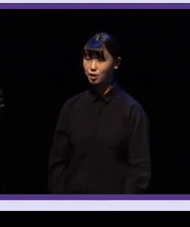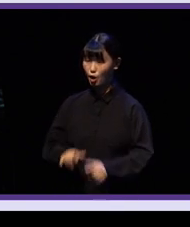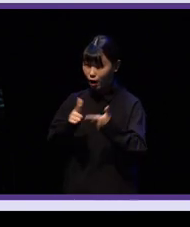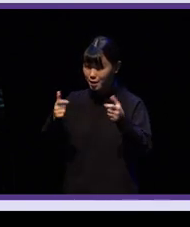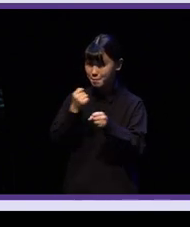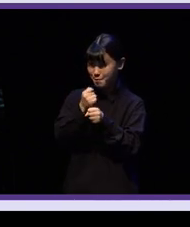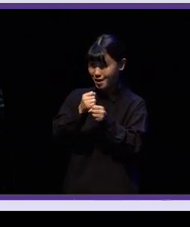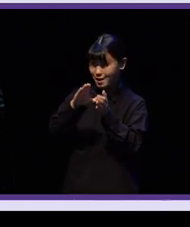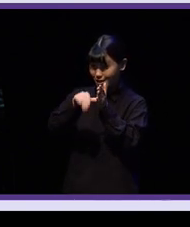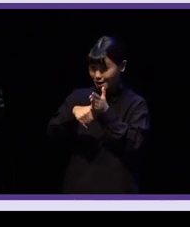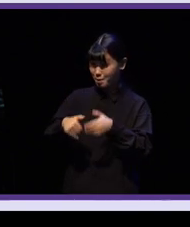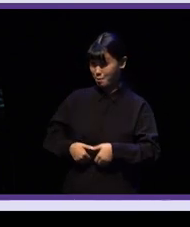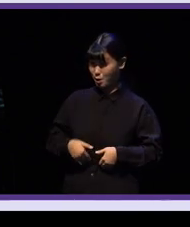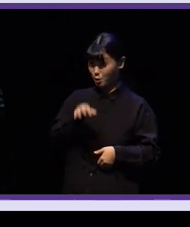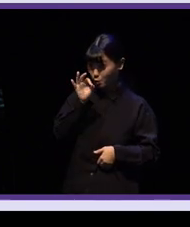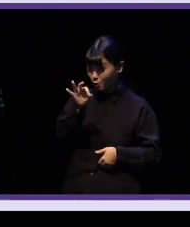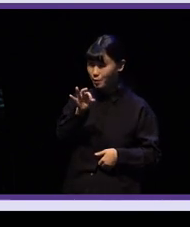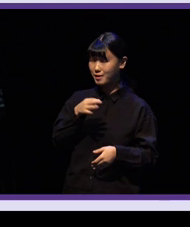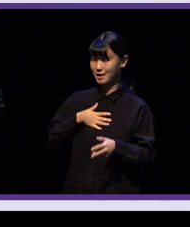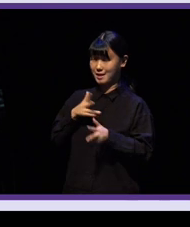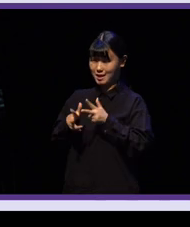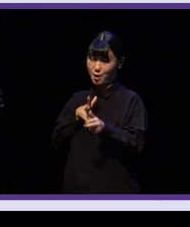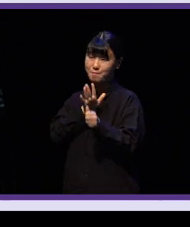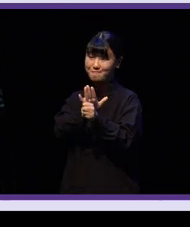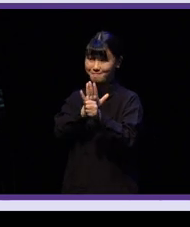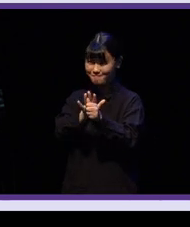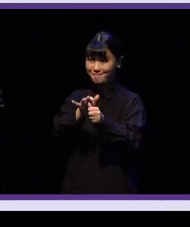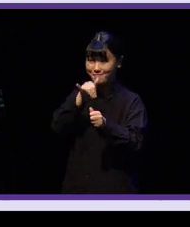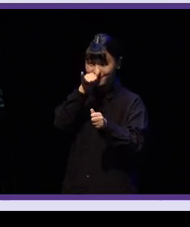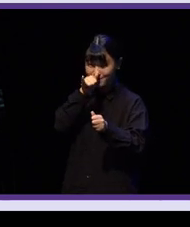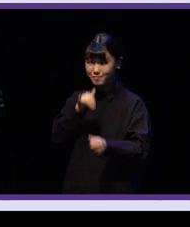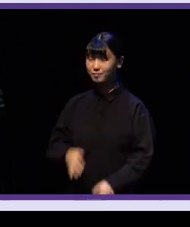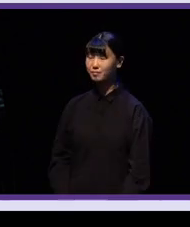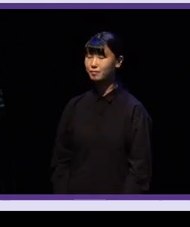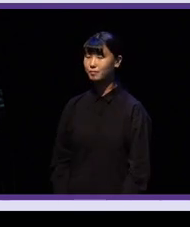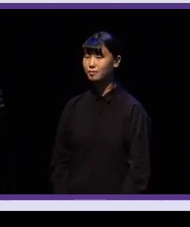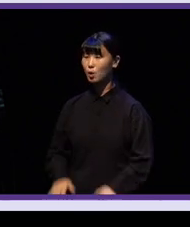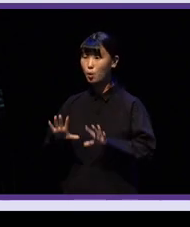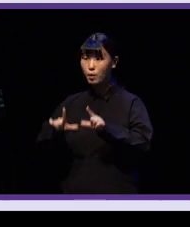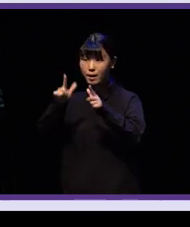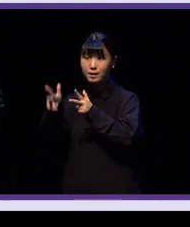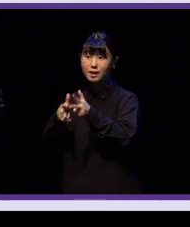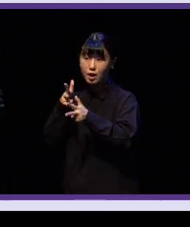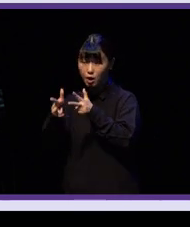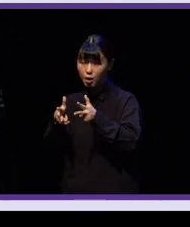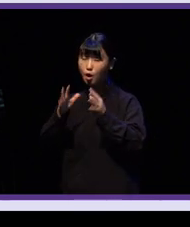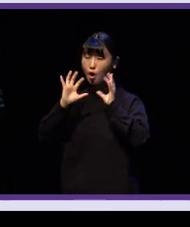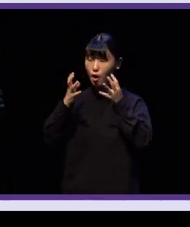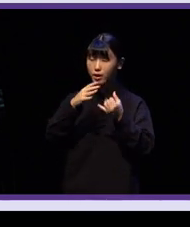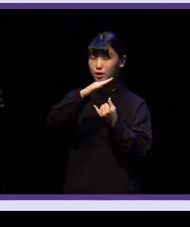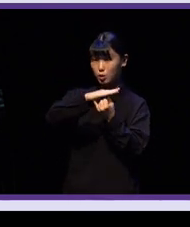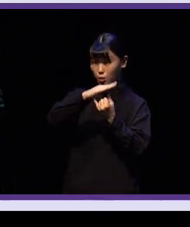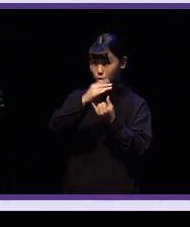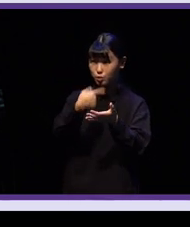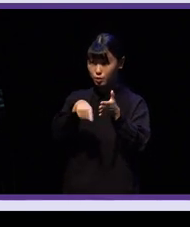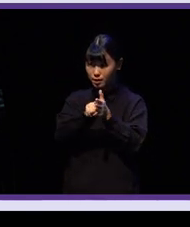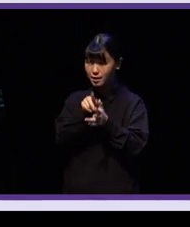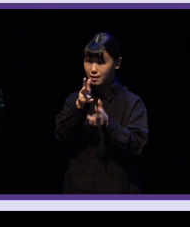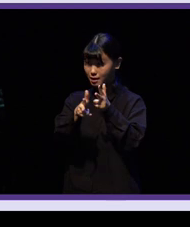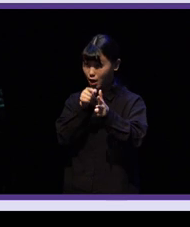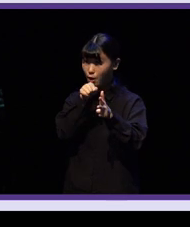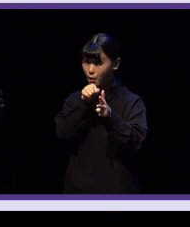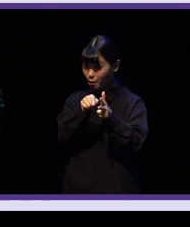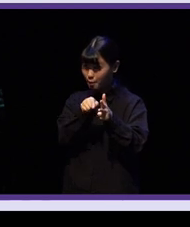일부를 저희가 지원을 하고 있습니다 올해 사업에서 그 어린이 청소년을 위한 예술 지원 사업을